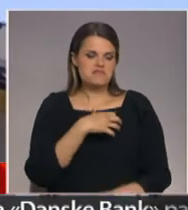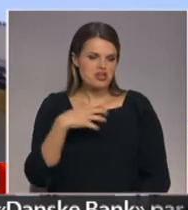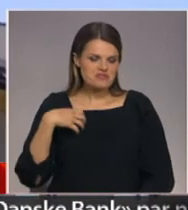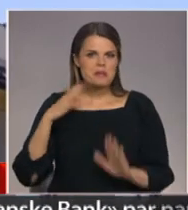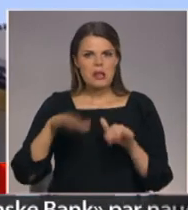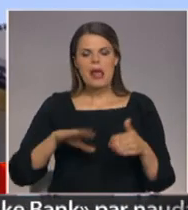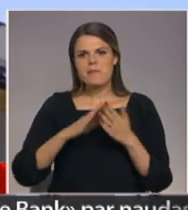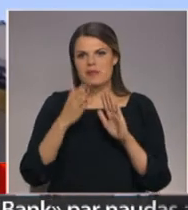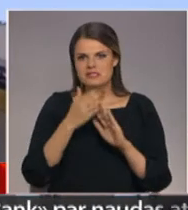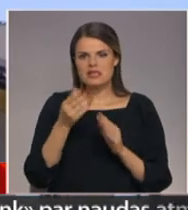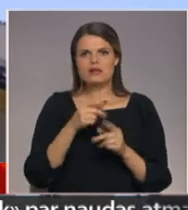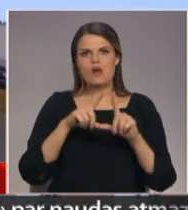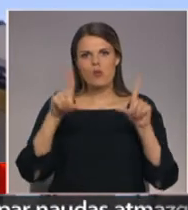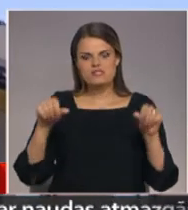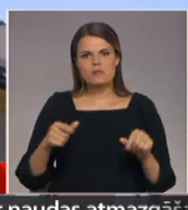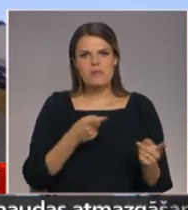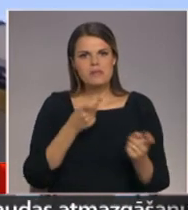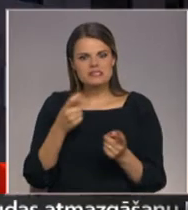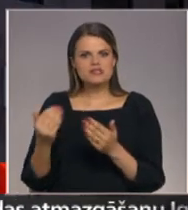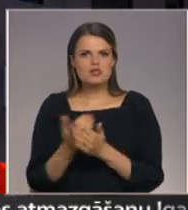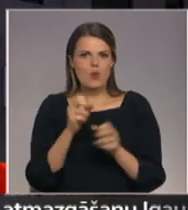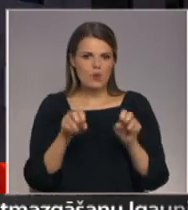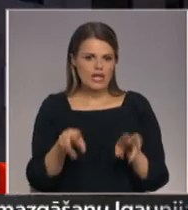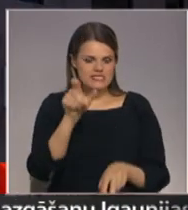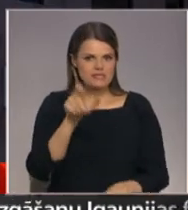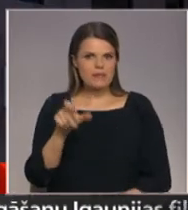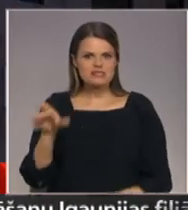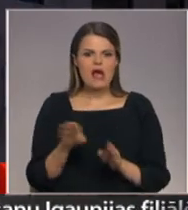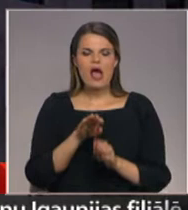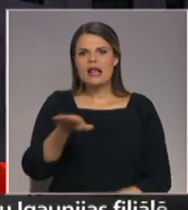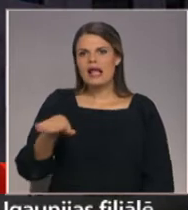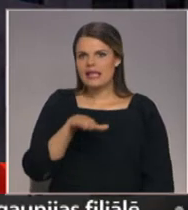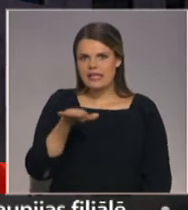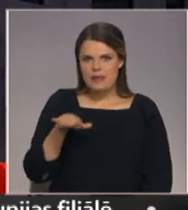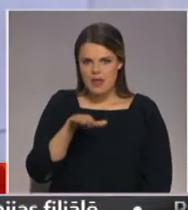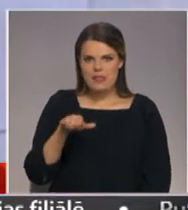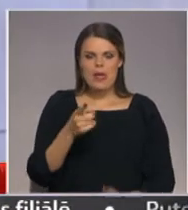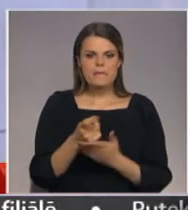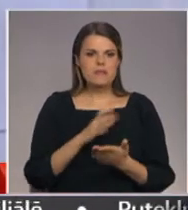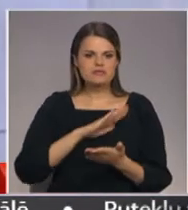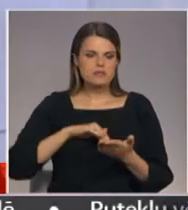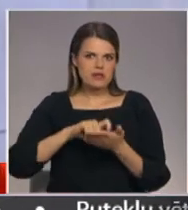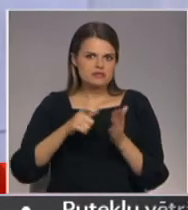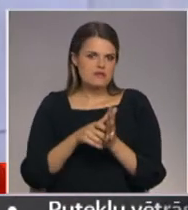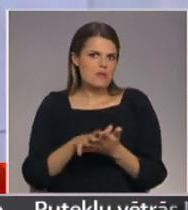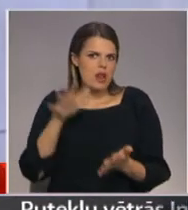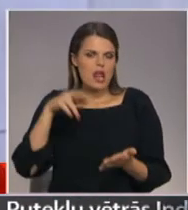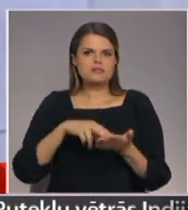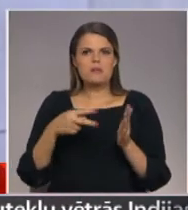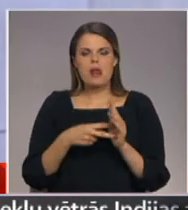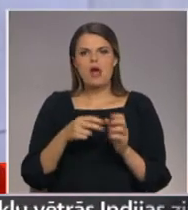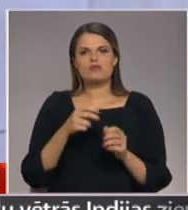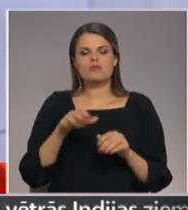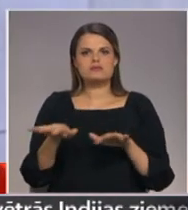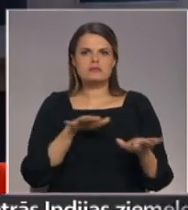lai pilsētā esošajiem uzņēmumiem piesaistītu jaunos speciālistus ar ģimenēm. Pieprasījums pēc dzīvokļiem ir tik liels, ka plānots rīkot